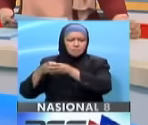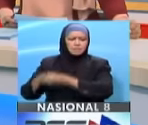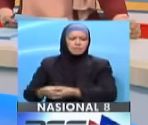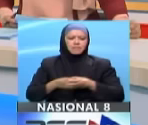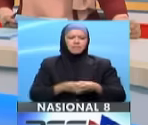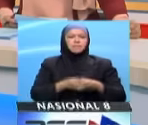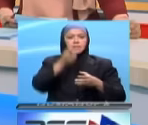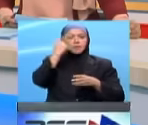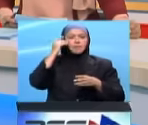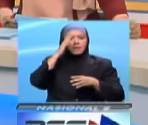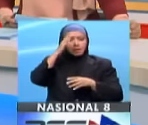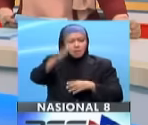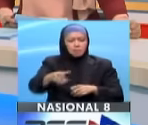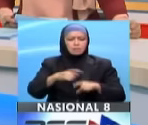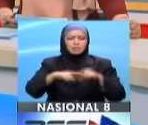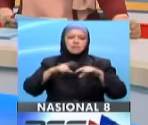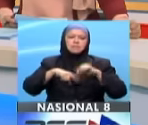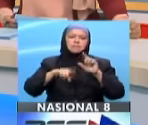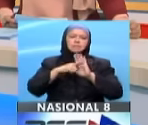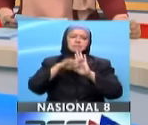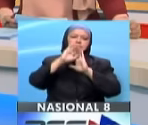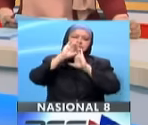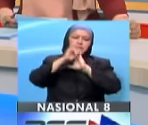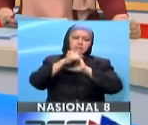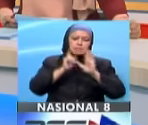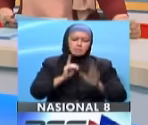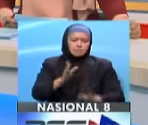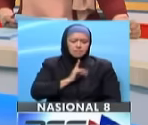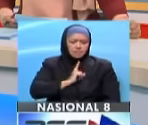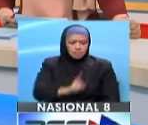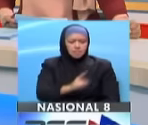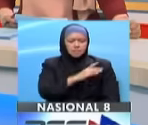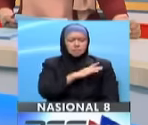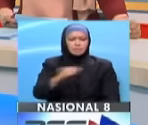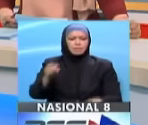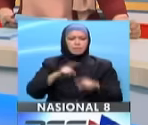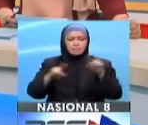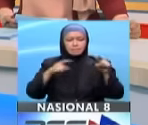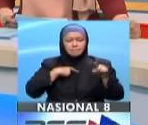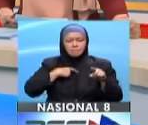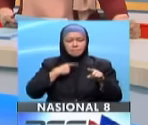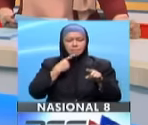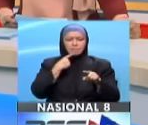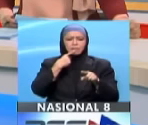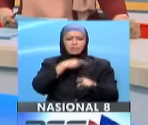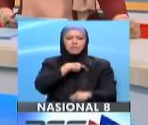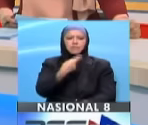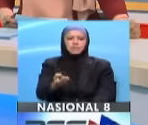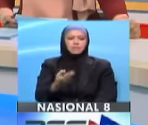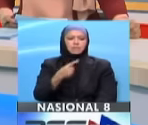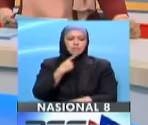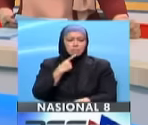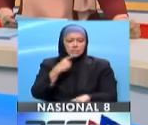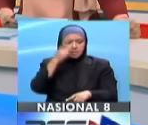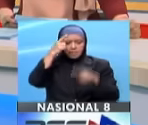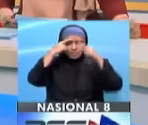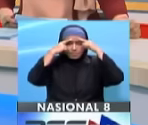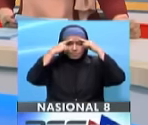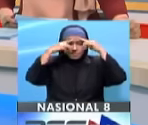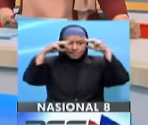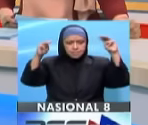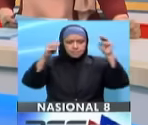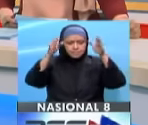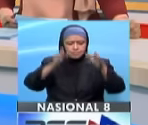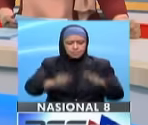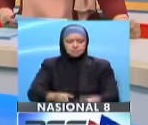maruah yang ada. Justru Perdana Menteri Datuk Seri Najib Tun Razak dalam perutusan Hari Raya Aidiladha berharap umat Islam bersikap sederhana dalam